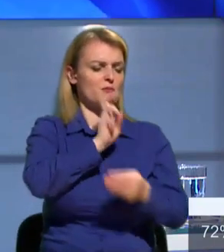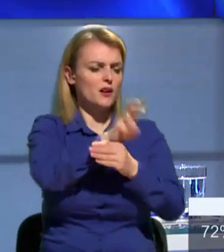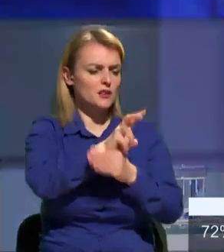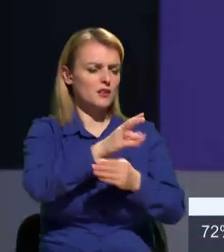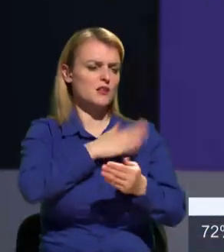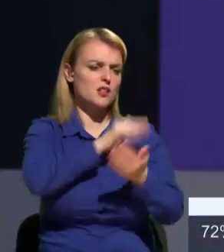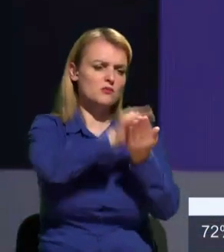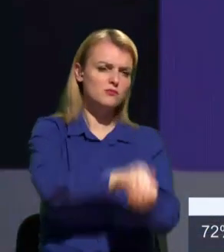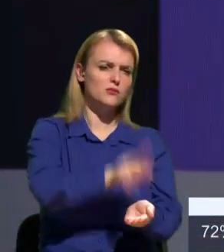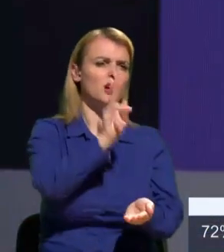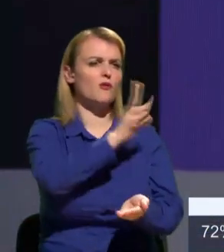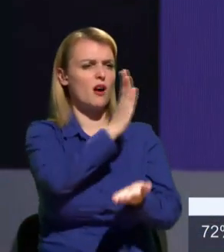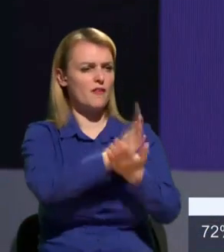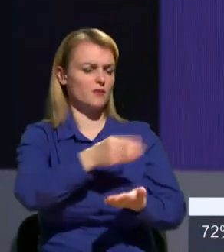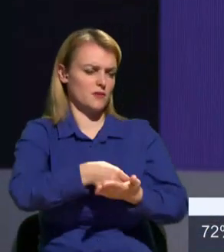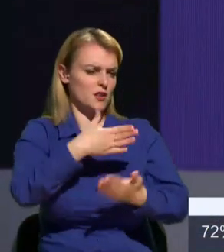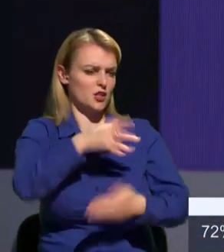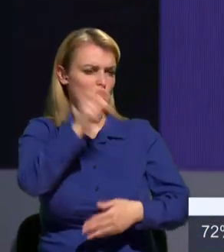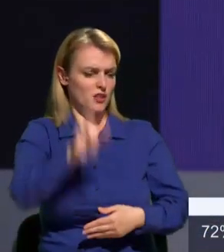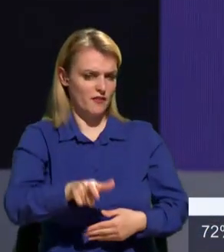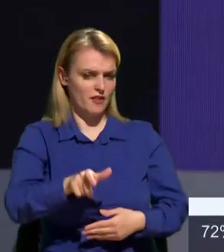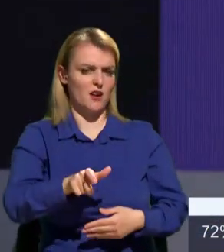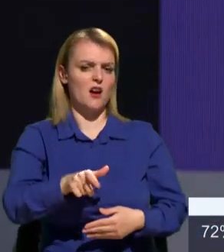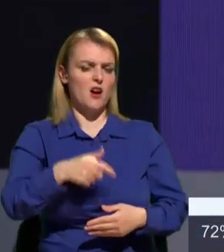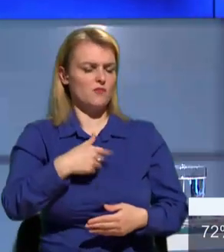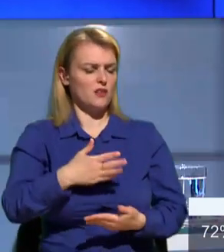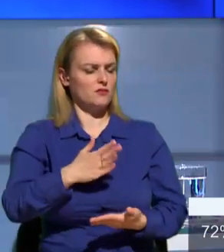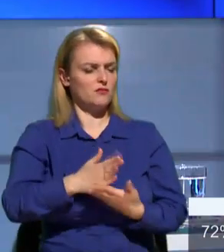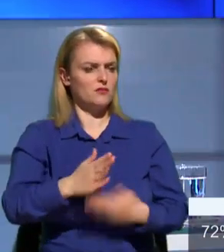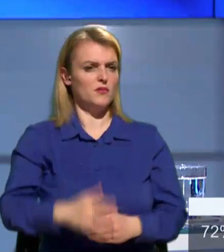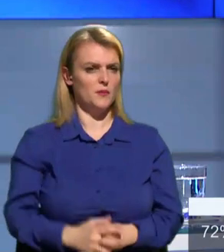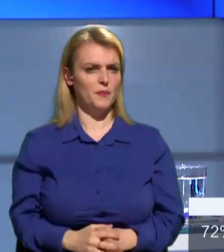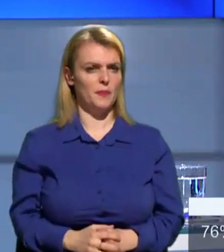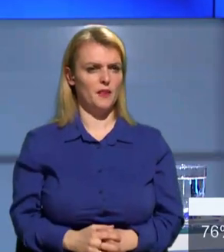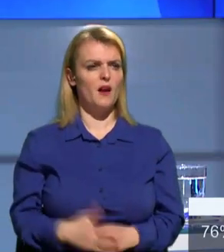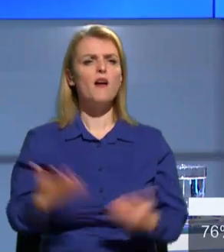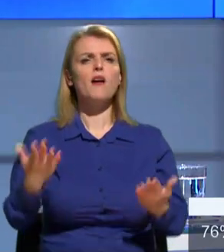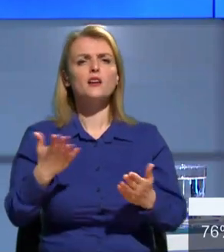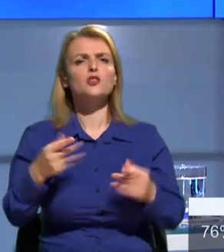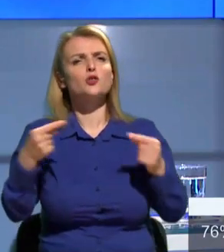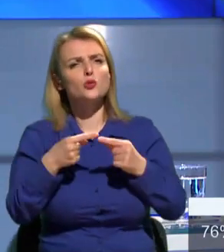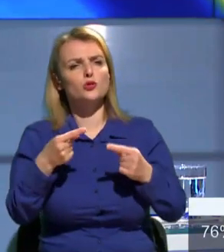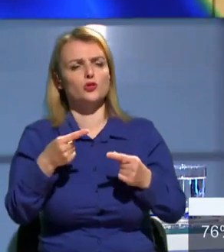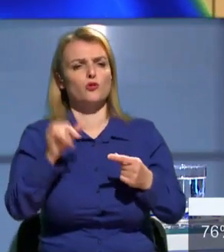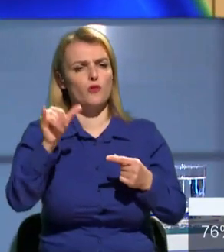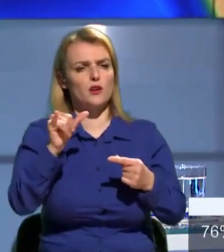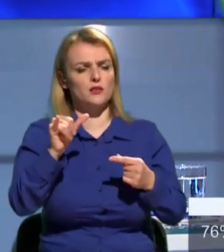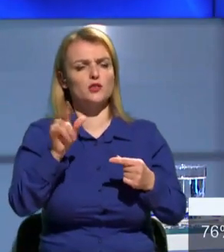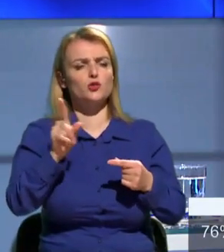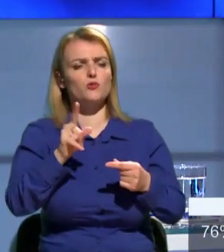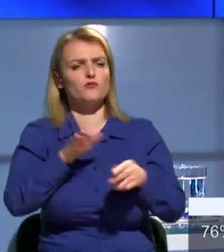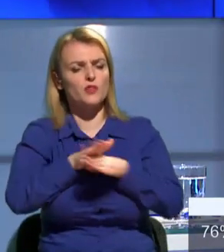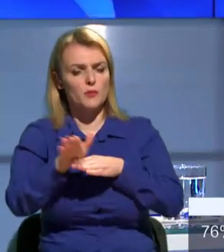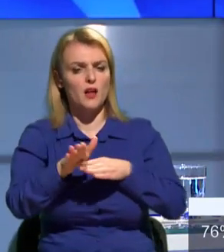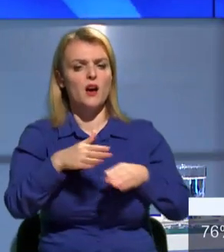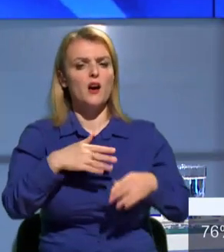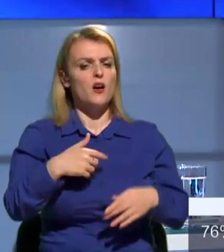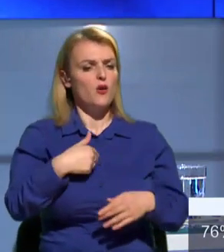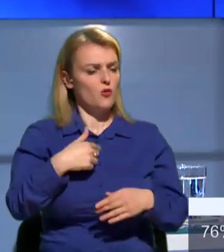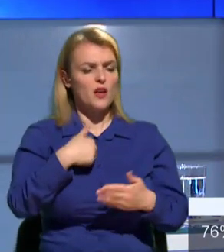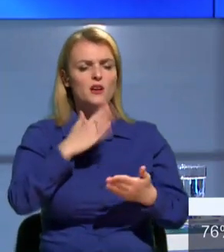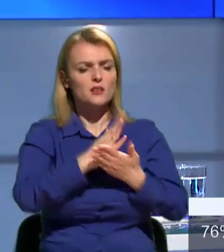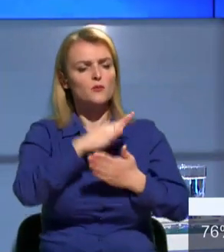ce posibilități le oferiți celor care vor să vină acasă? Noi am lansat mai multe programe importante pentru cei care își doresc să revină în